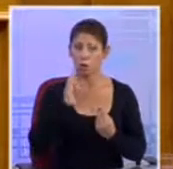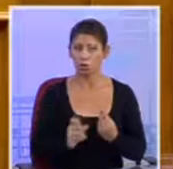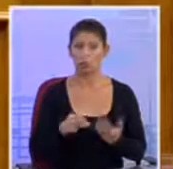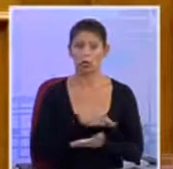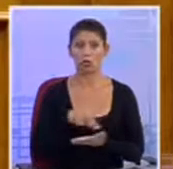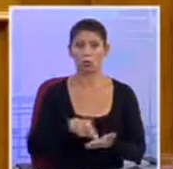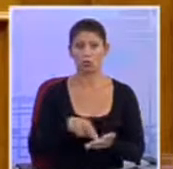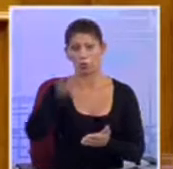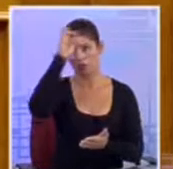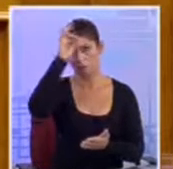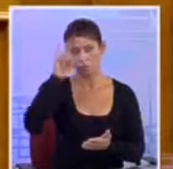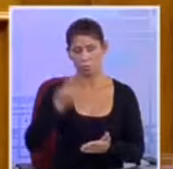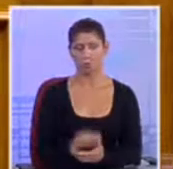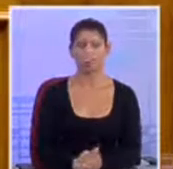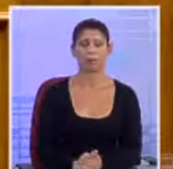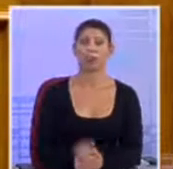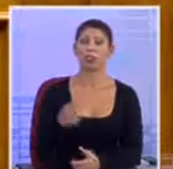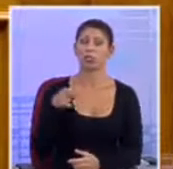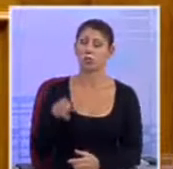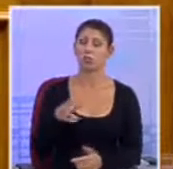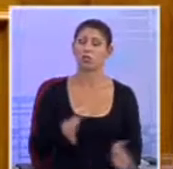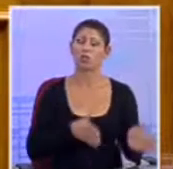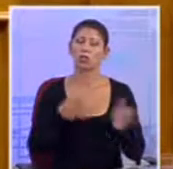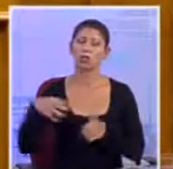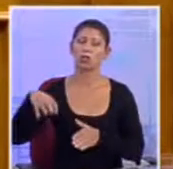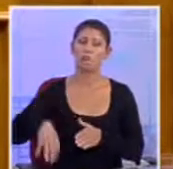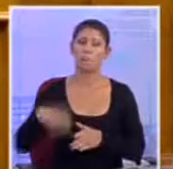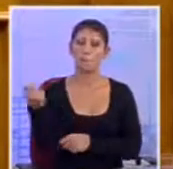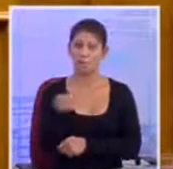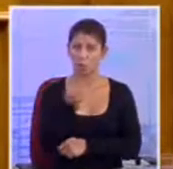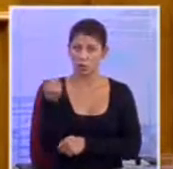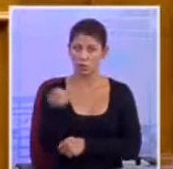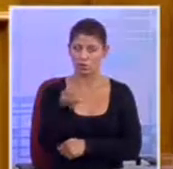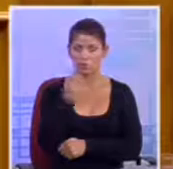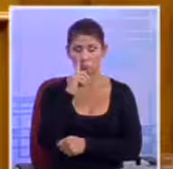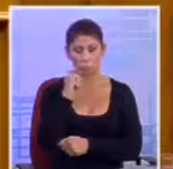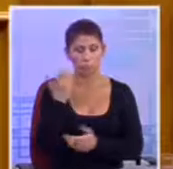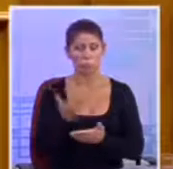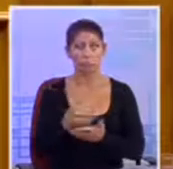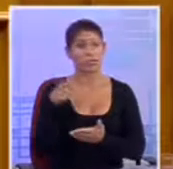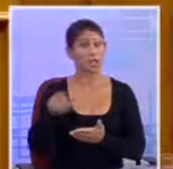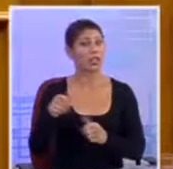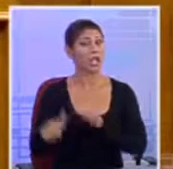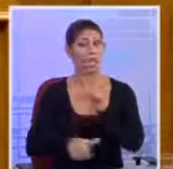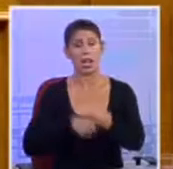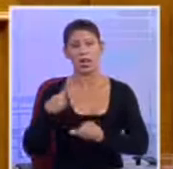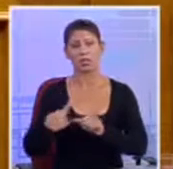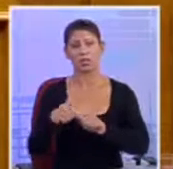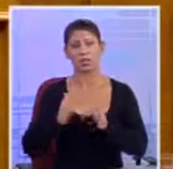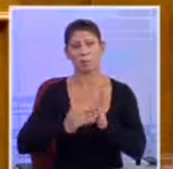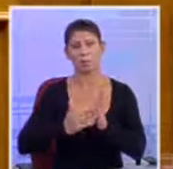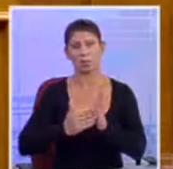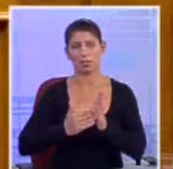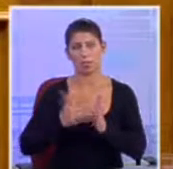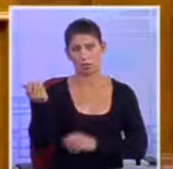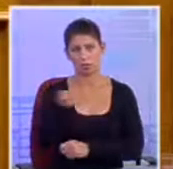του αστυνομικού. Σε ό,τι αφορά τον έτερο κλάδο, την πυροσβεστική, απαιτείται και εκεί η αναδιάρθρωση των υπηρεσιών του